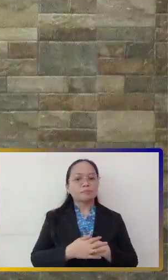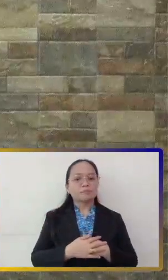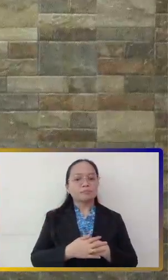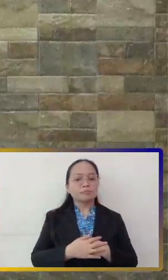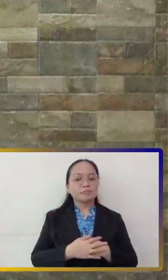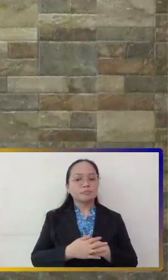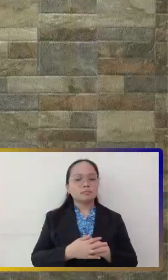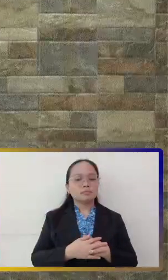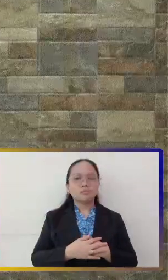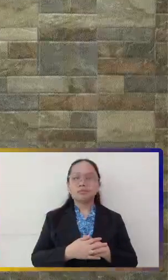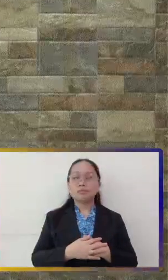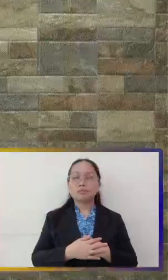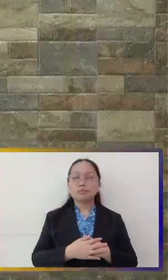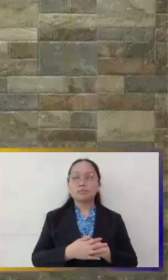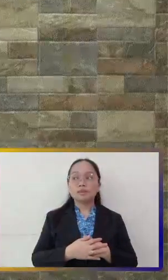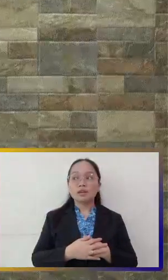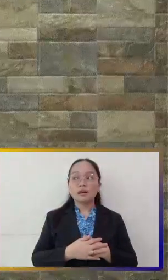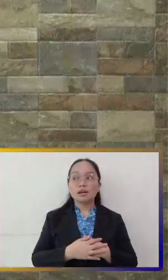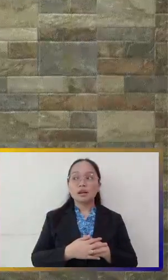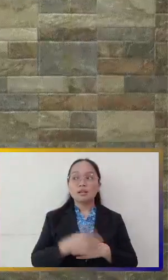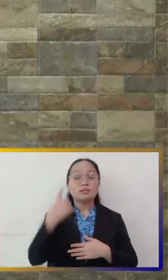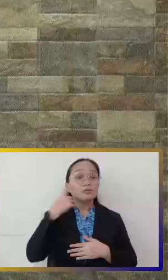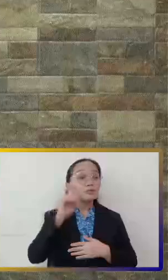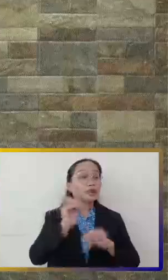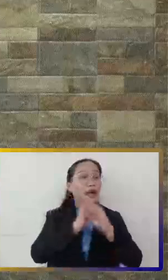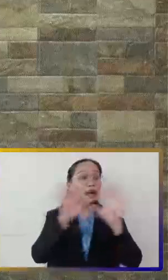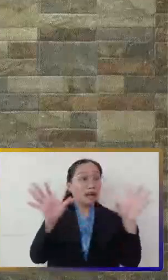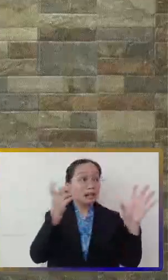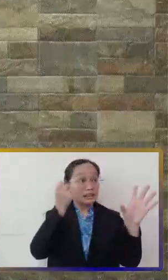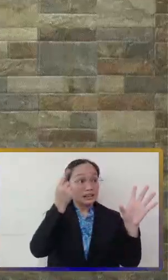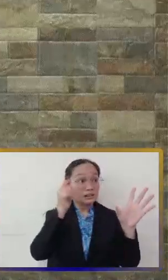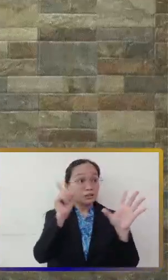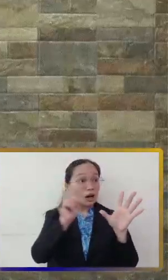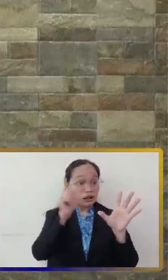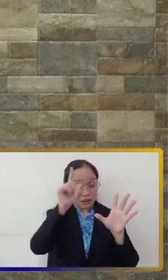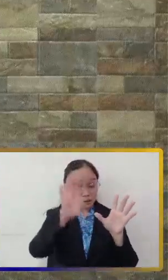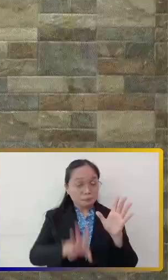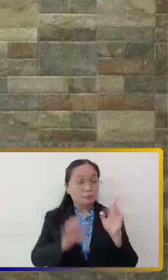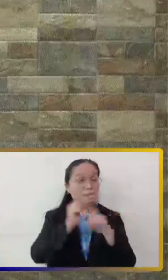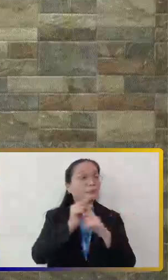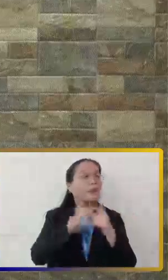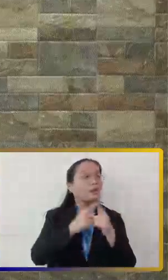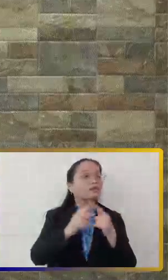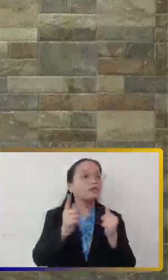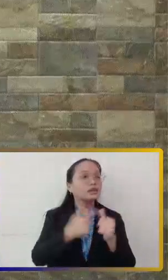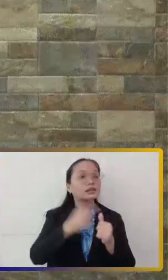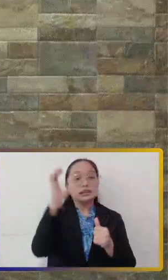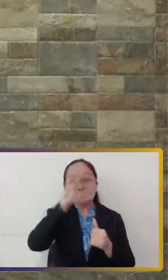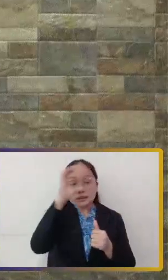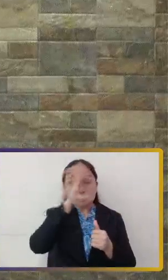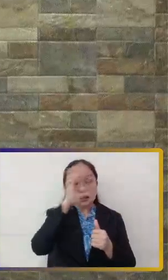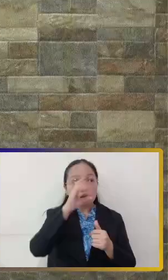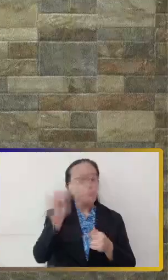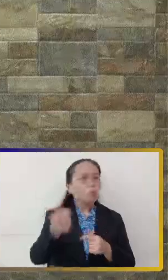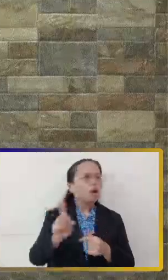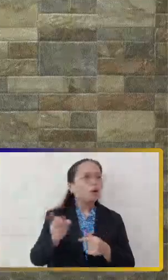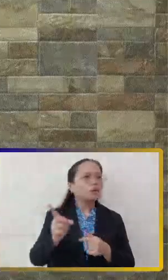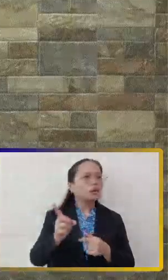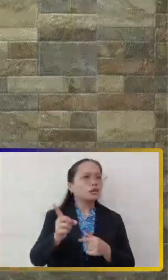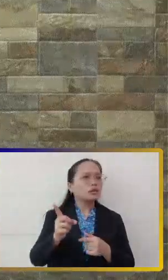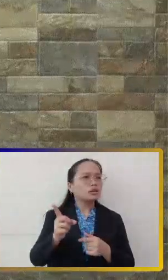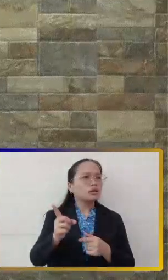kanila, para maunawaan yung mabuti ang salita ng Diyos, hanapin nyo yung